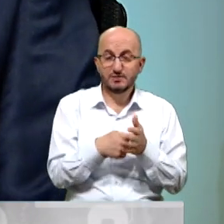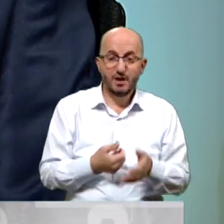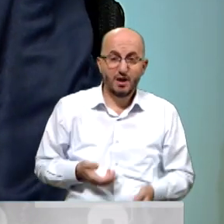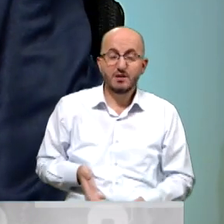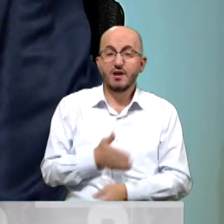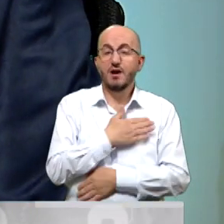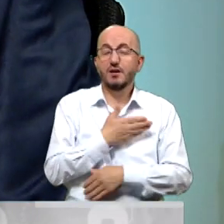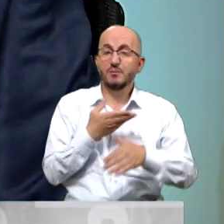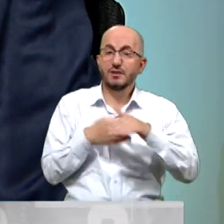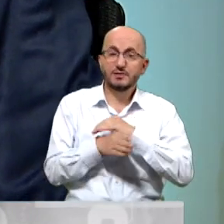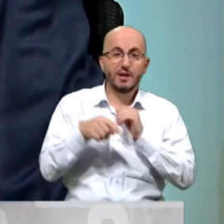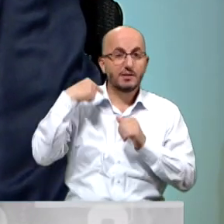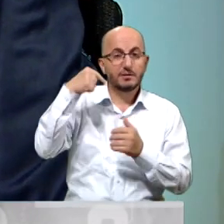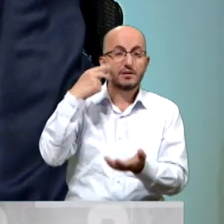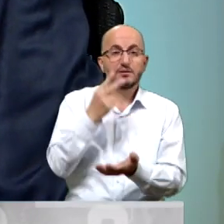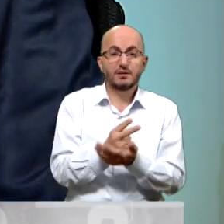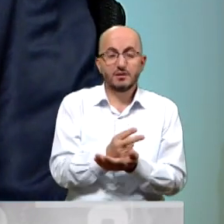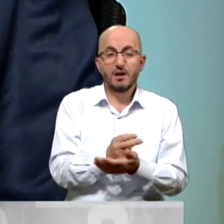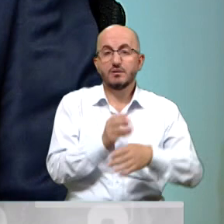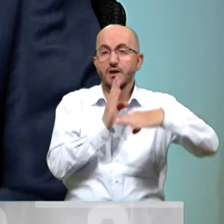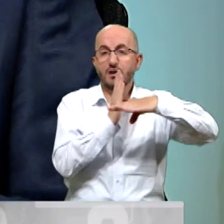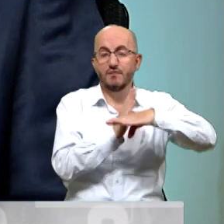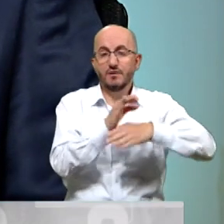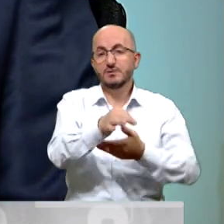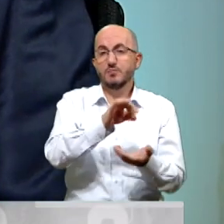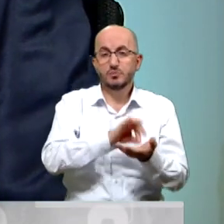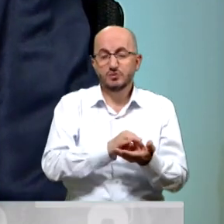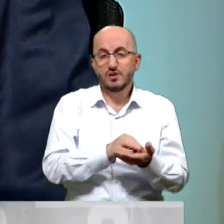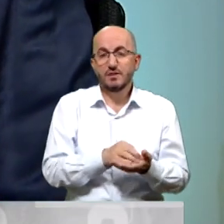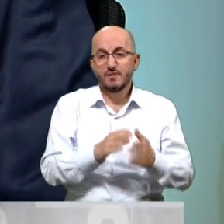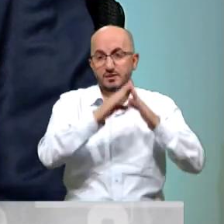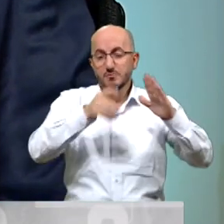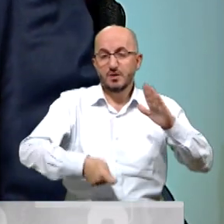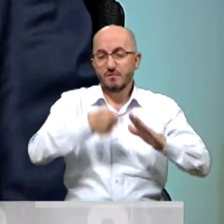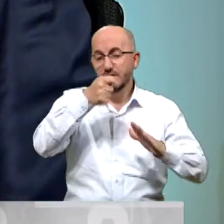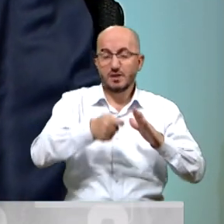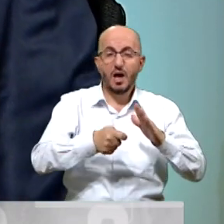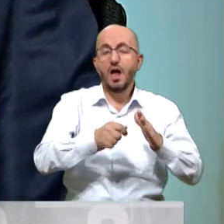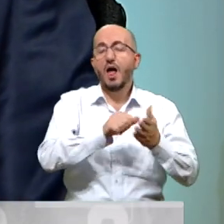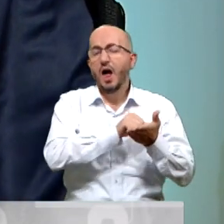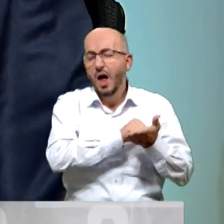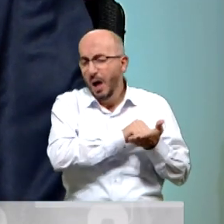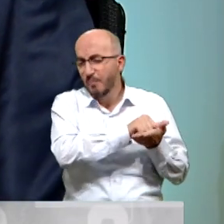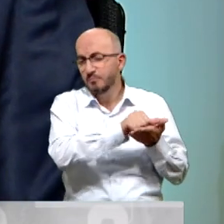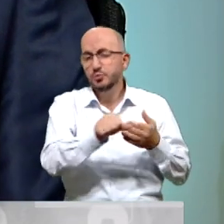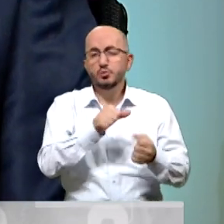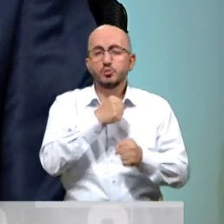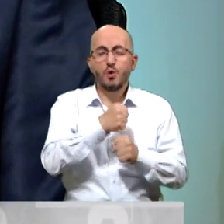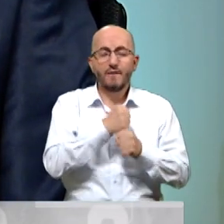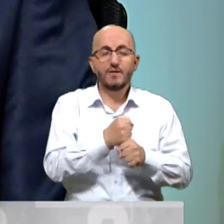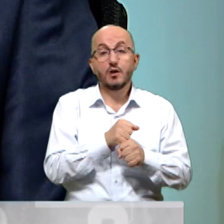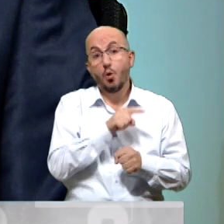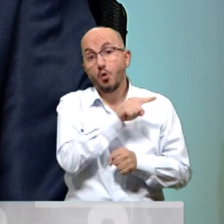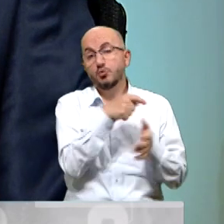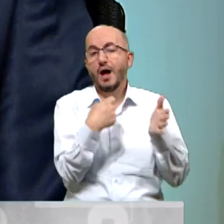gider, onun adına niyet eder. Arafat'ta, Müzdelife'de, Mina'da bütün menasike haccı onun adına yapar.